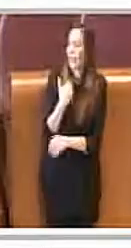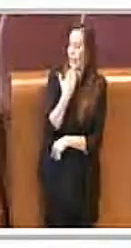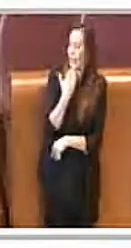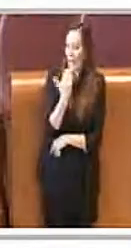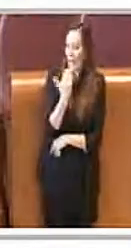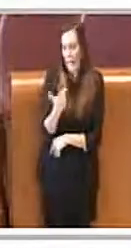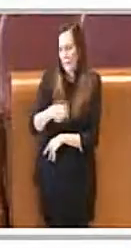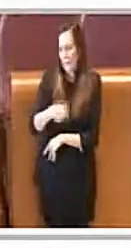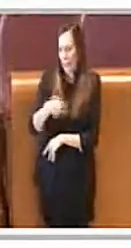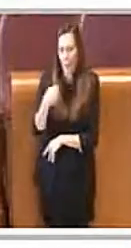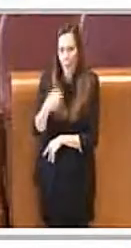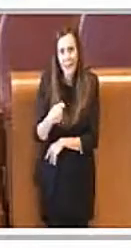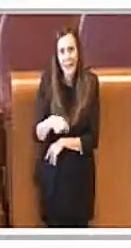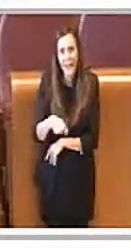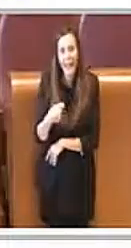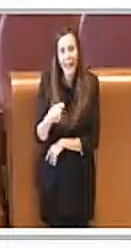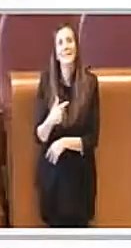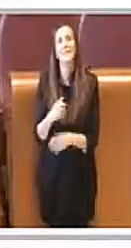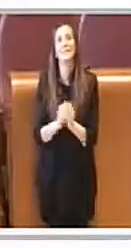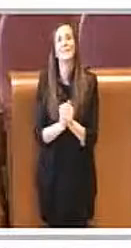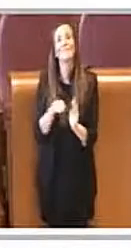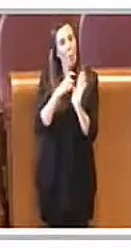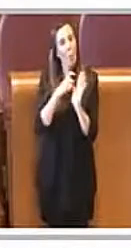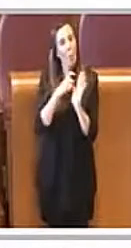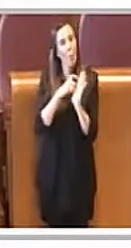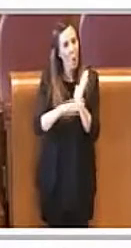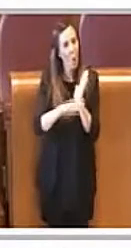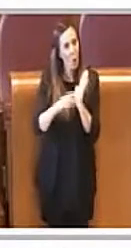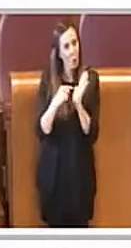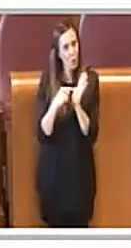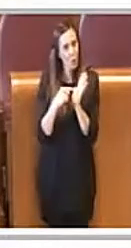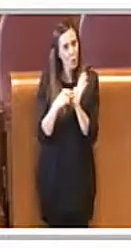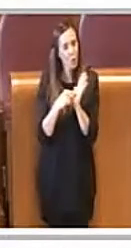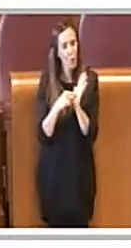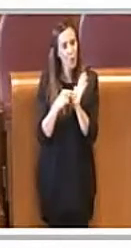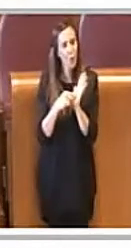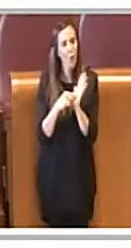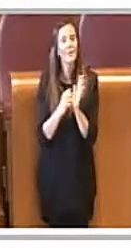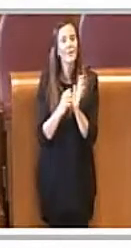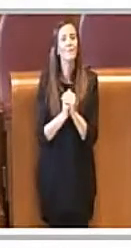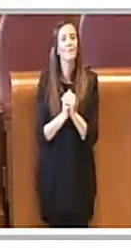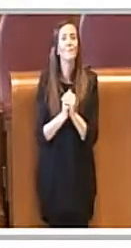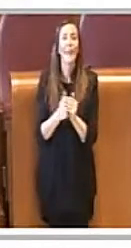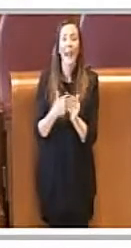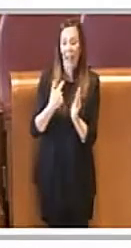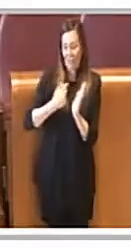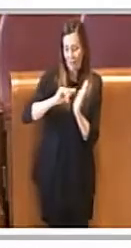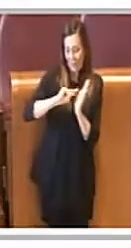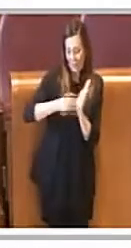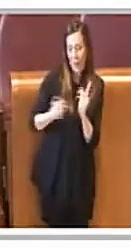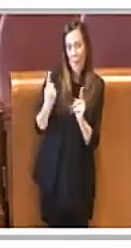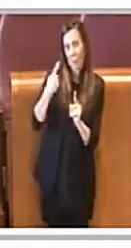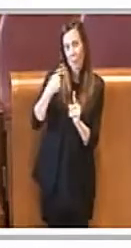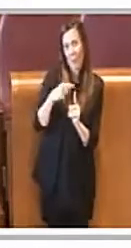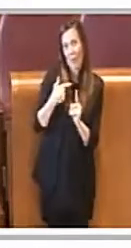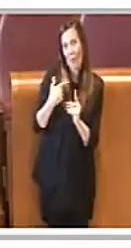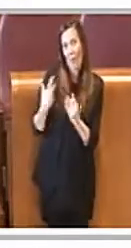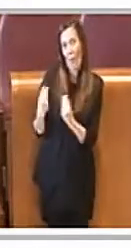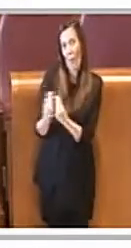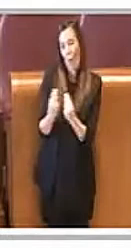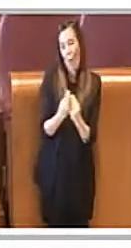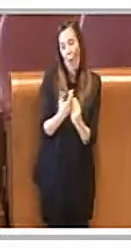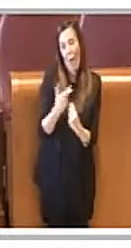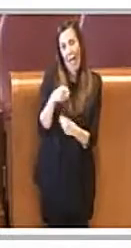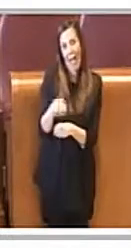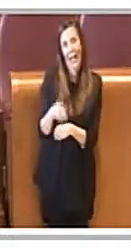Grazie Presidente. In questa mozione io e gli altri firmatari, la Presidente